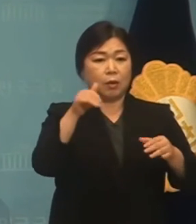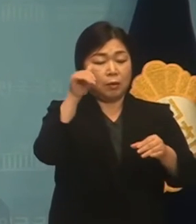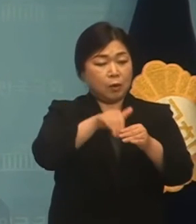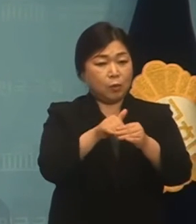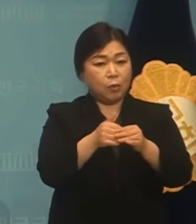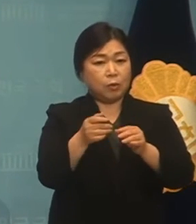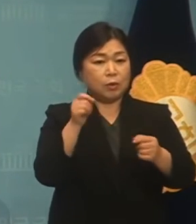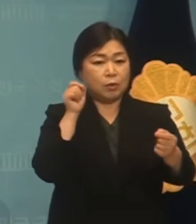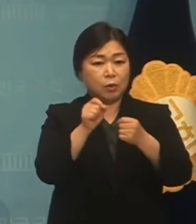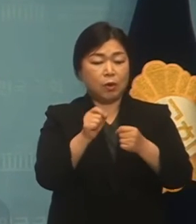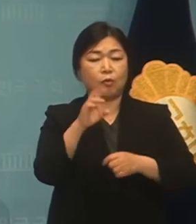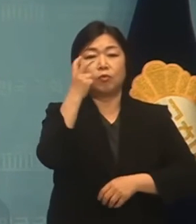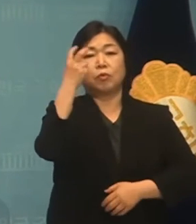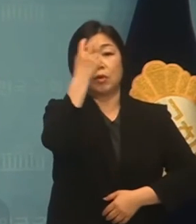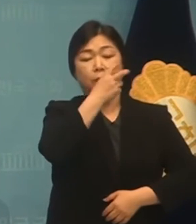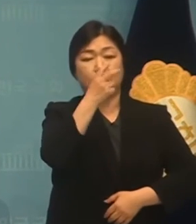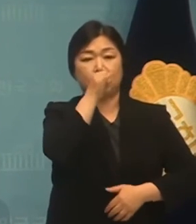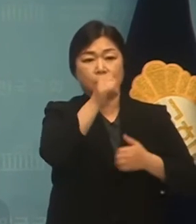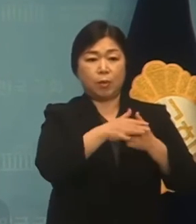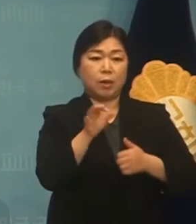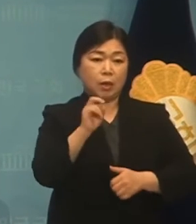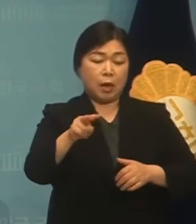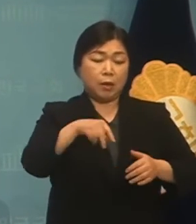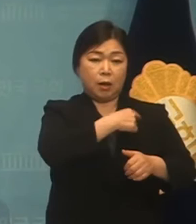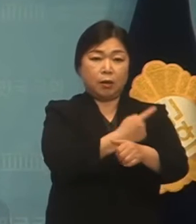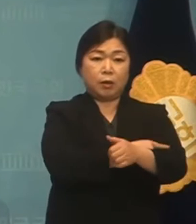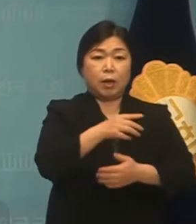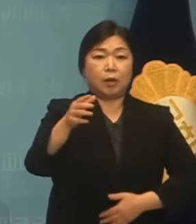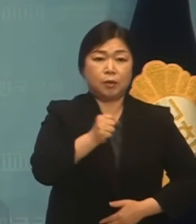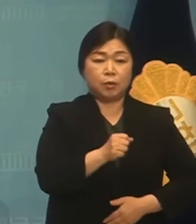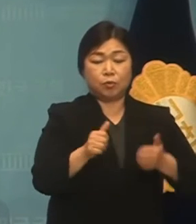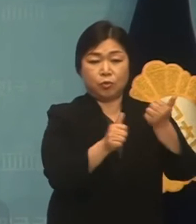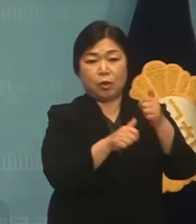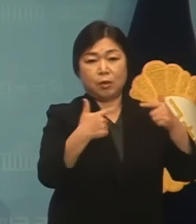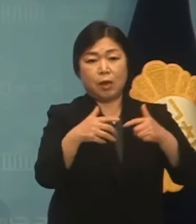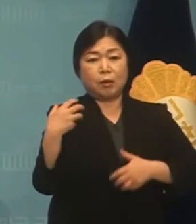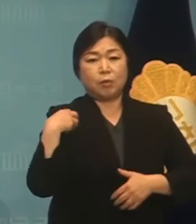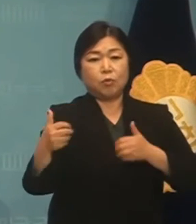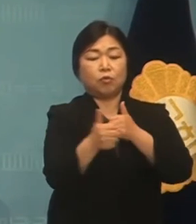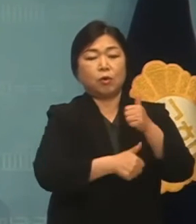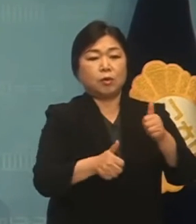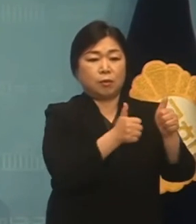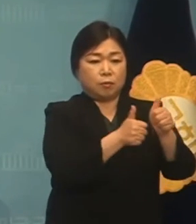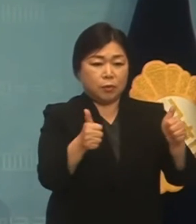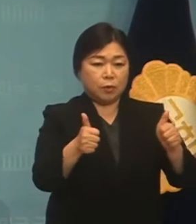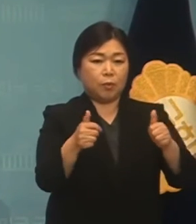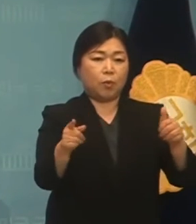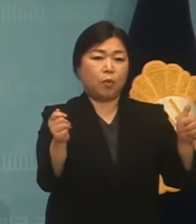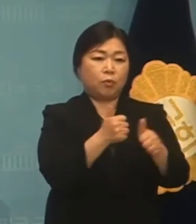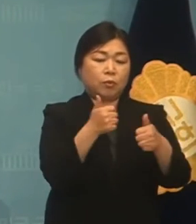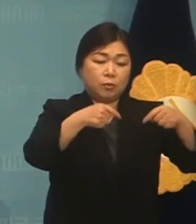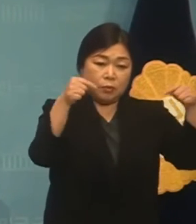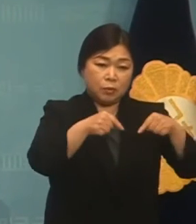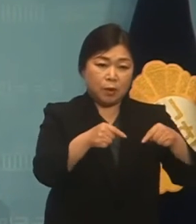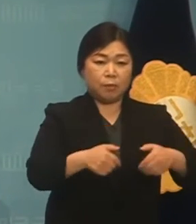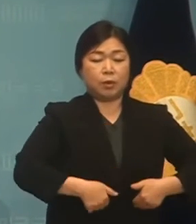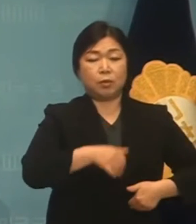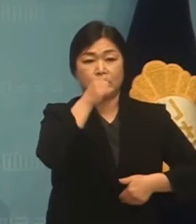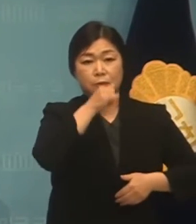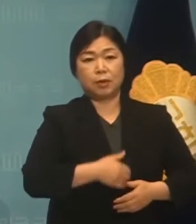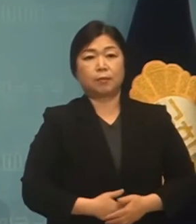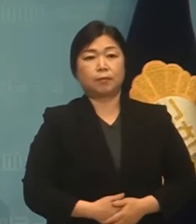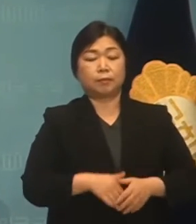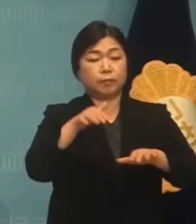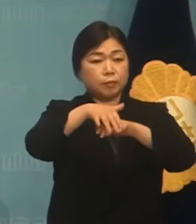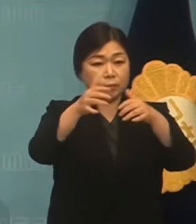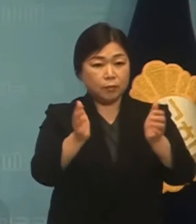시기였습니다. 따라서 마땅히 야당이 가져야 국회 부의장과 상임위원장 배분 협상은 필요합니다. 민주당이 전